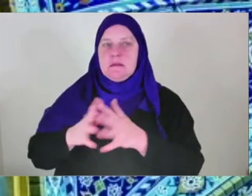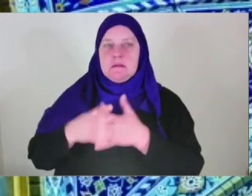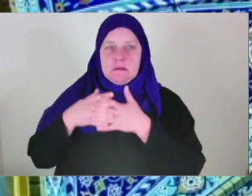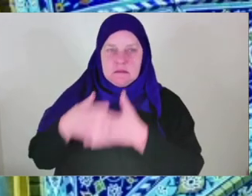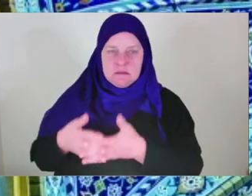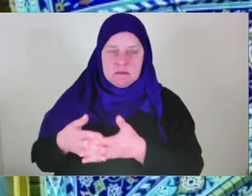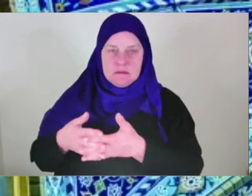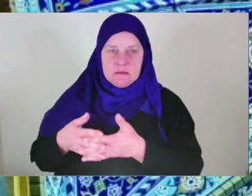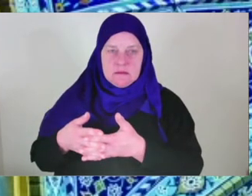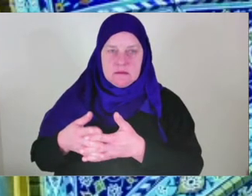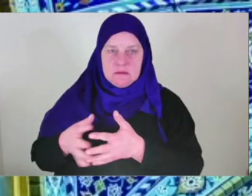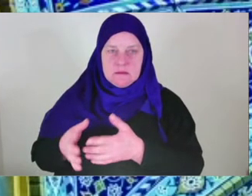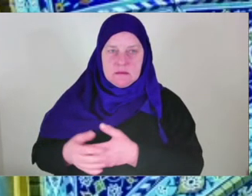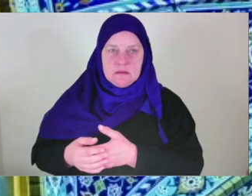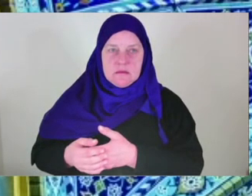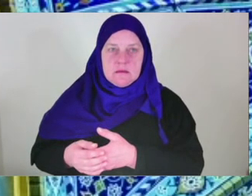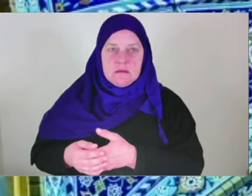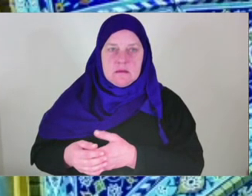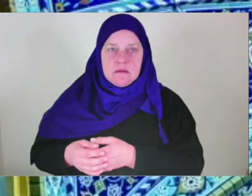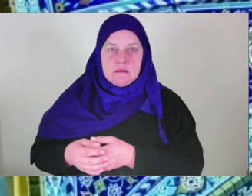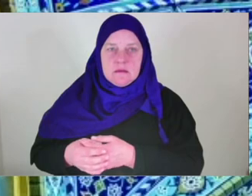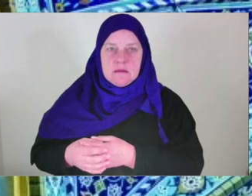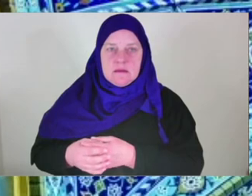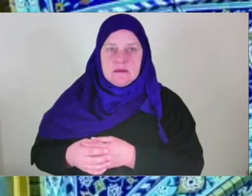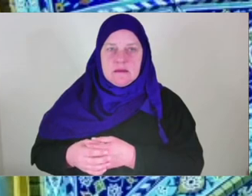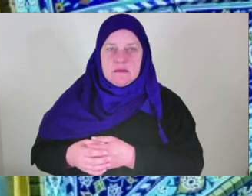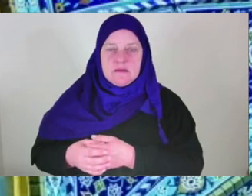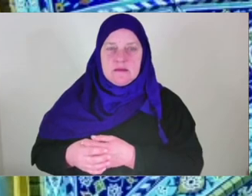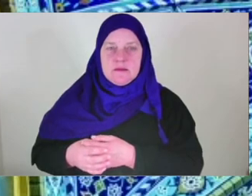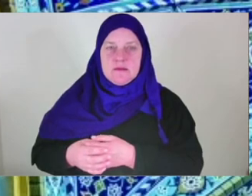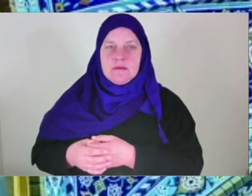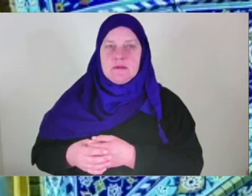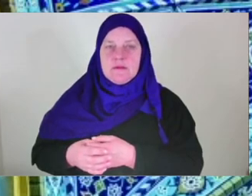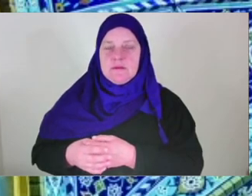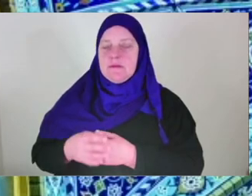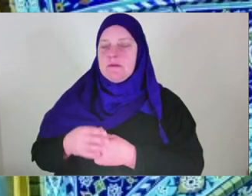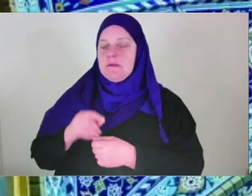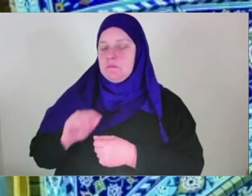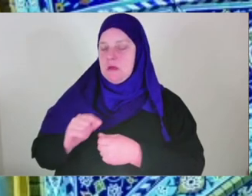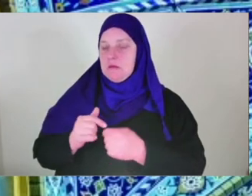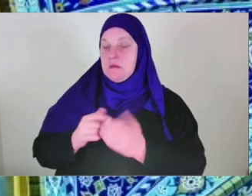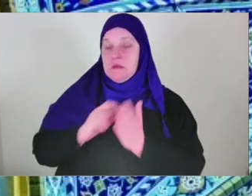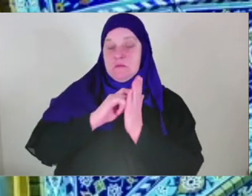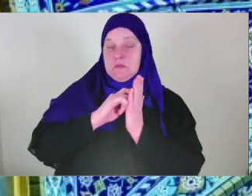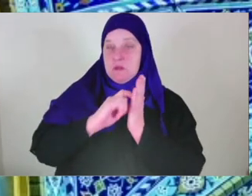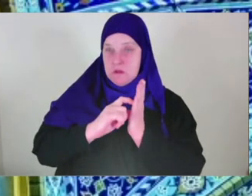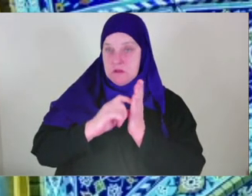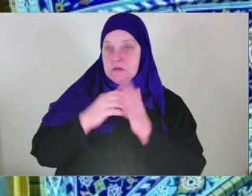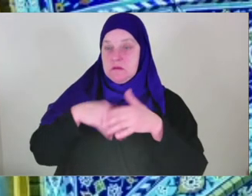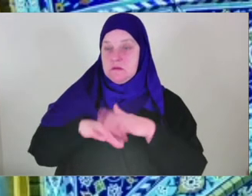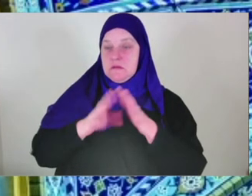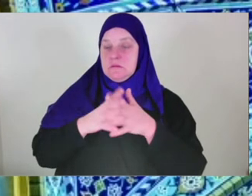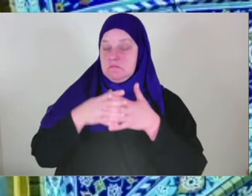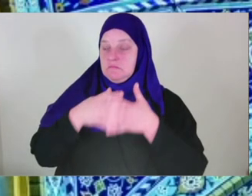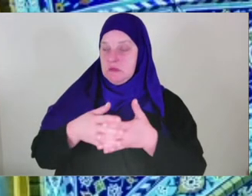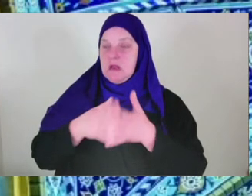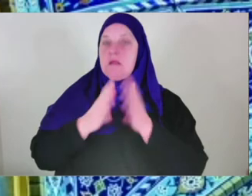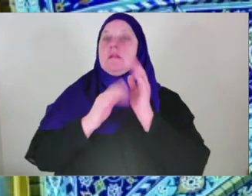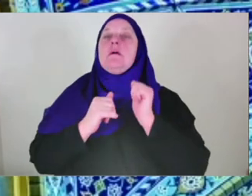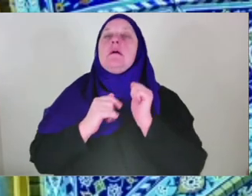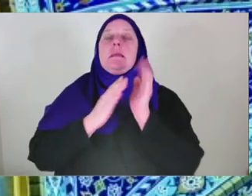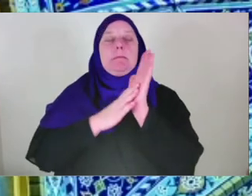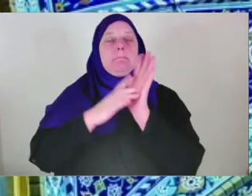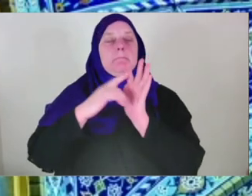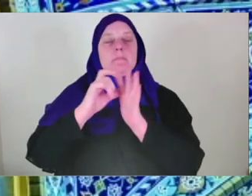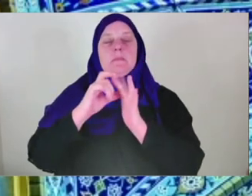تُزَكِّيهِمْ وَتُطَهِّرُهُمْ بِهَا, that this was the first time the ayah was revealed in Medina, telling the Prophet that now